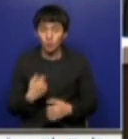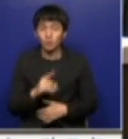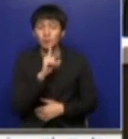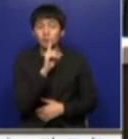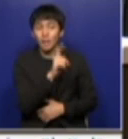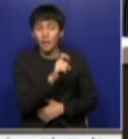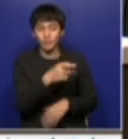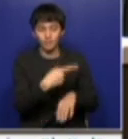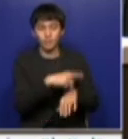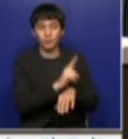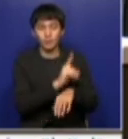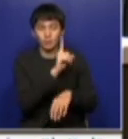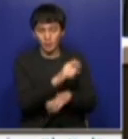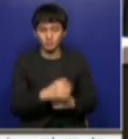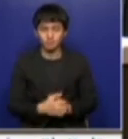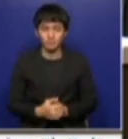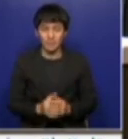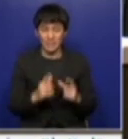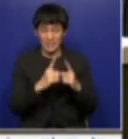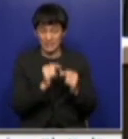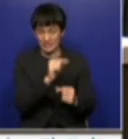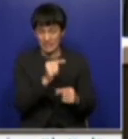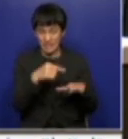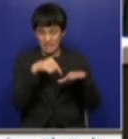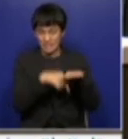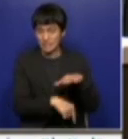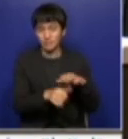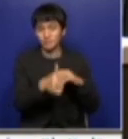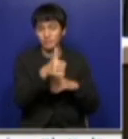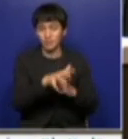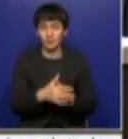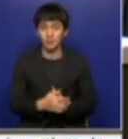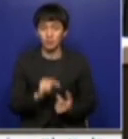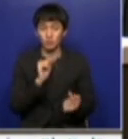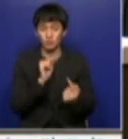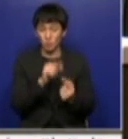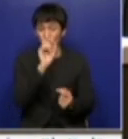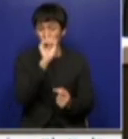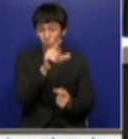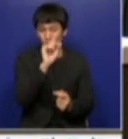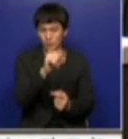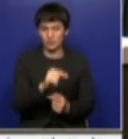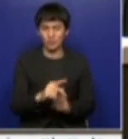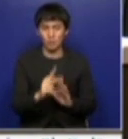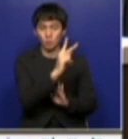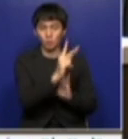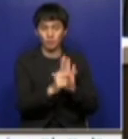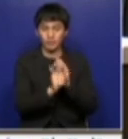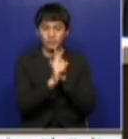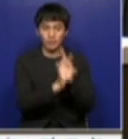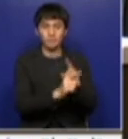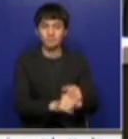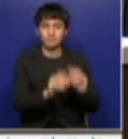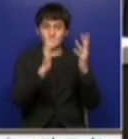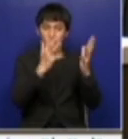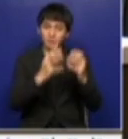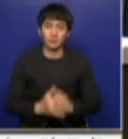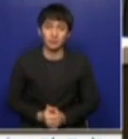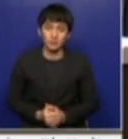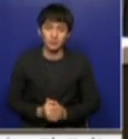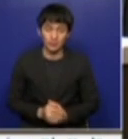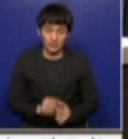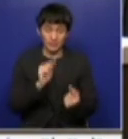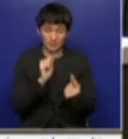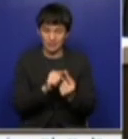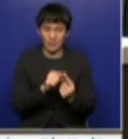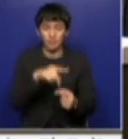เรื่องนี้ผมลงรายละเอียดไม่ได้ในเรื่องของการประกาศสั่งการเฉยเนี่ยไม่ชอบด้วยกฎหมายไม่ชอบได้ผล